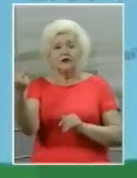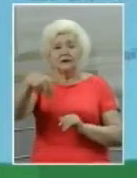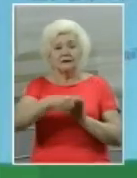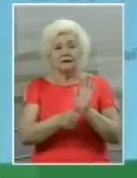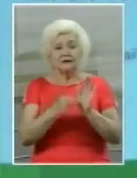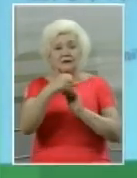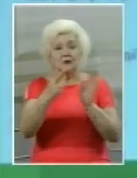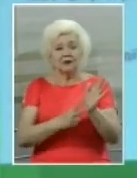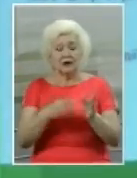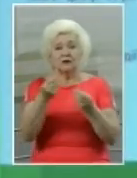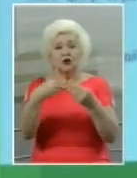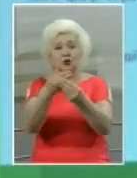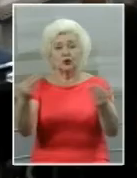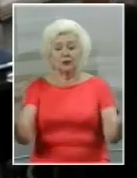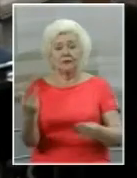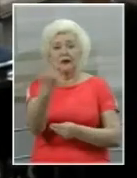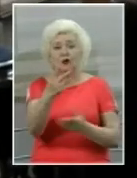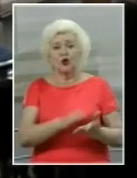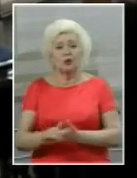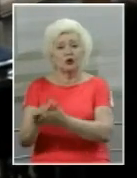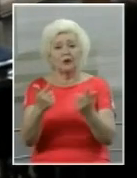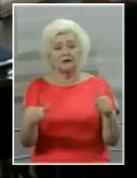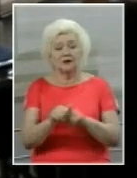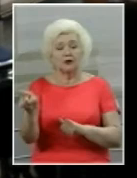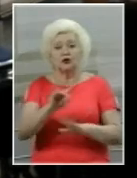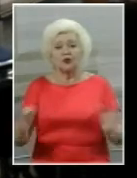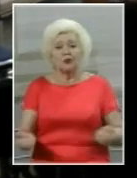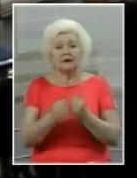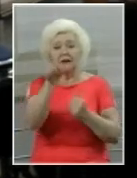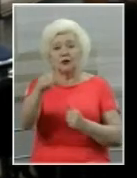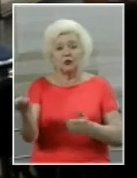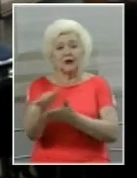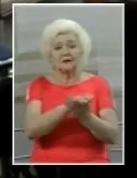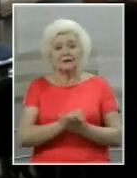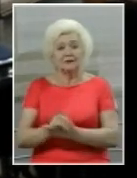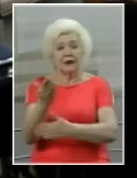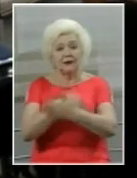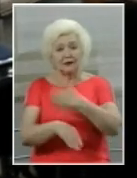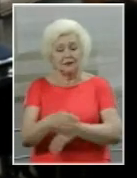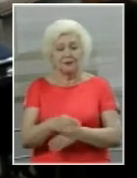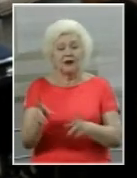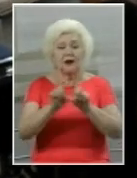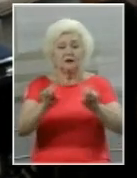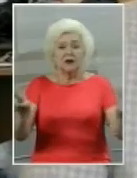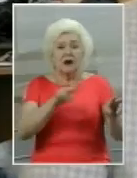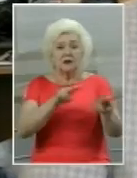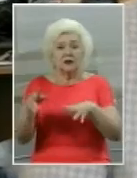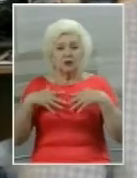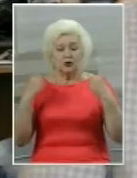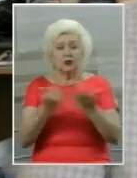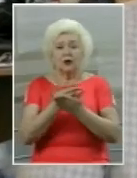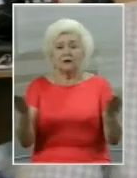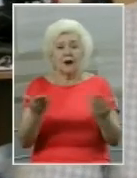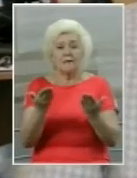2016-2017 роках гроші виділено трьом громадським організаціям, що підтримують людей з інвалідністю. Заклади охорони здоров'я не